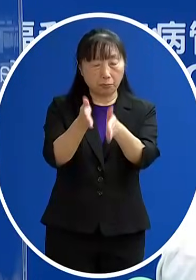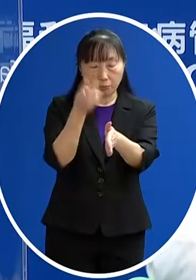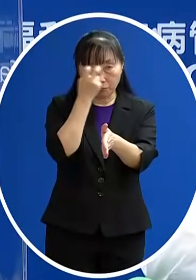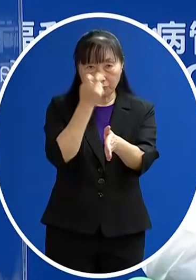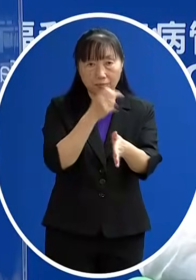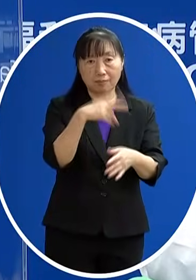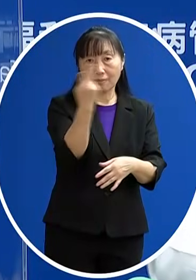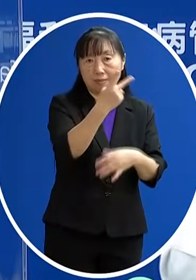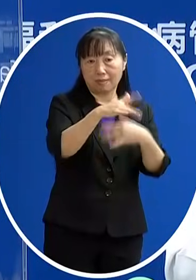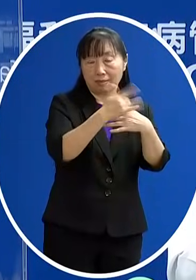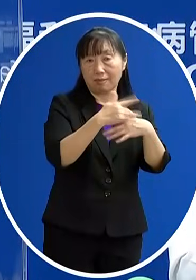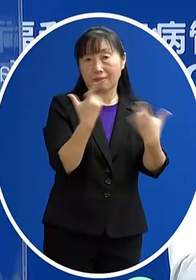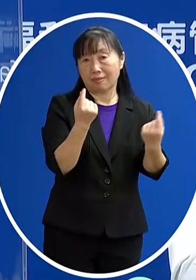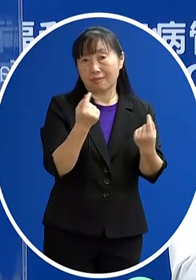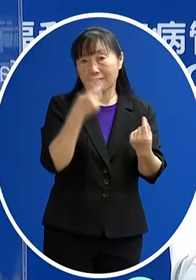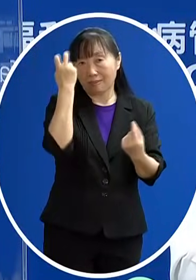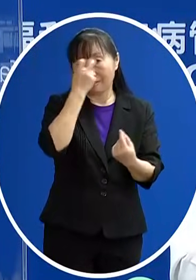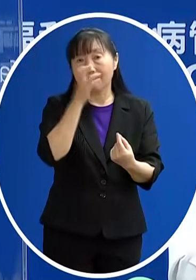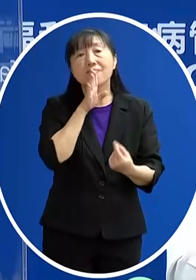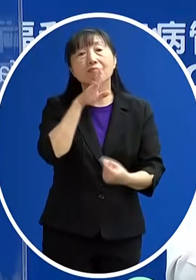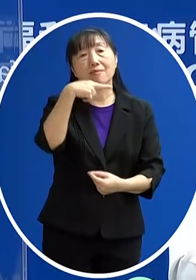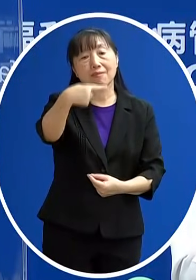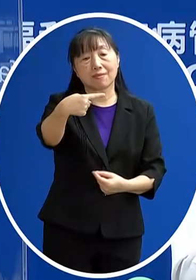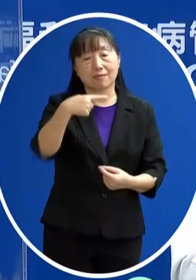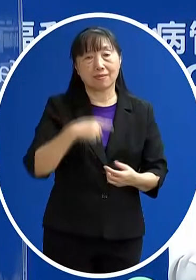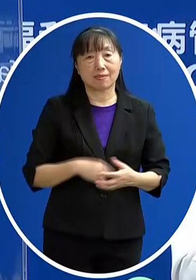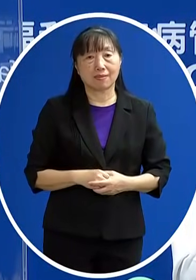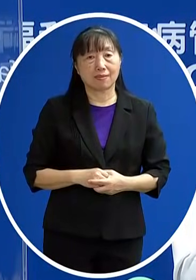2位亲戚目前检验的结果是阴性。